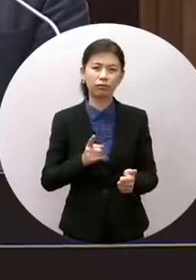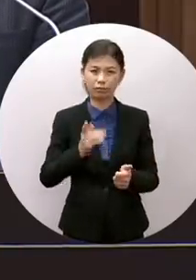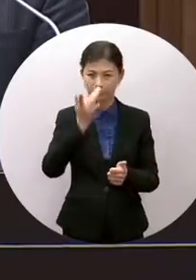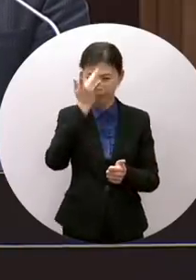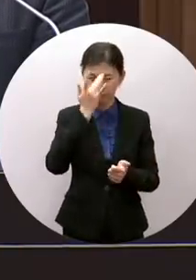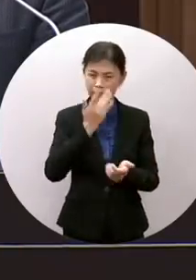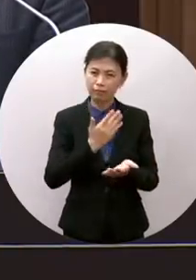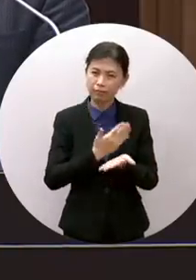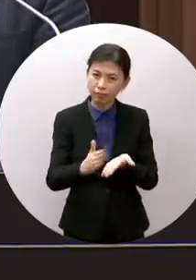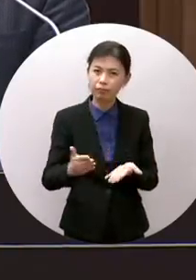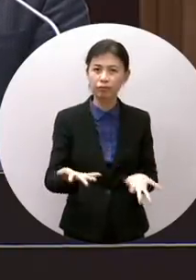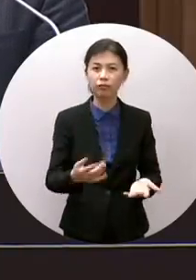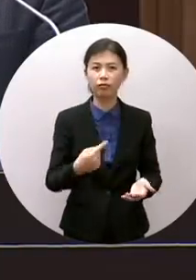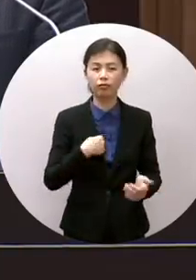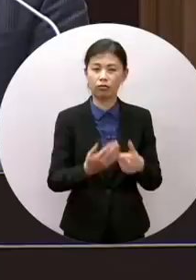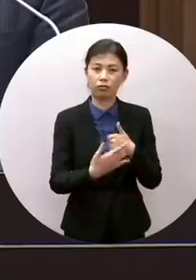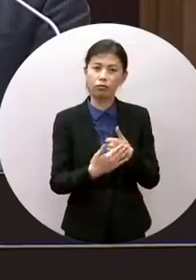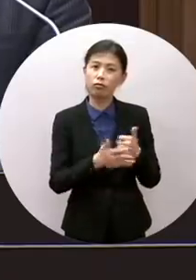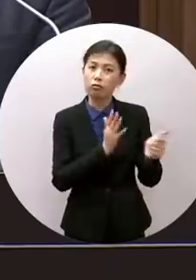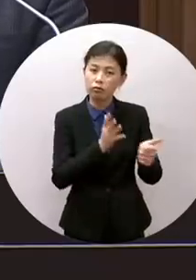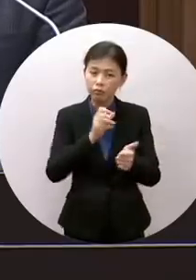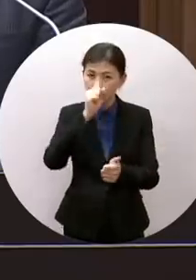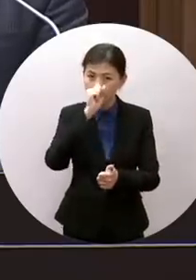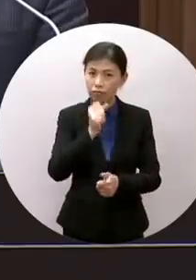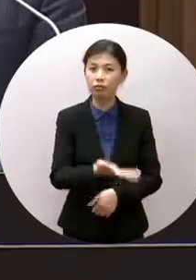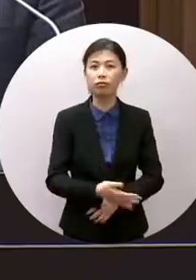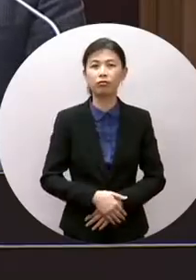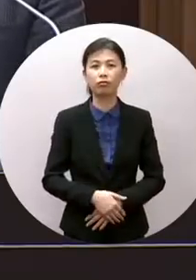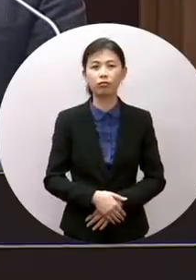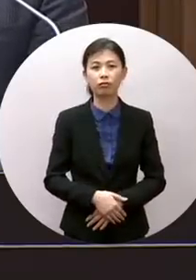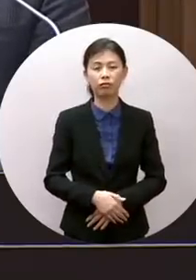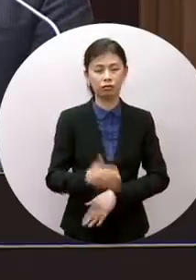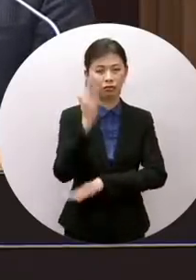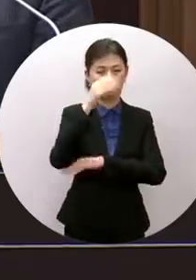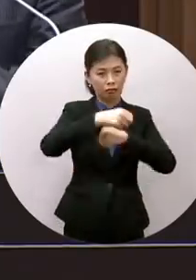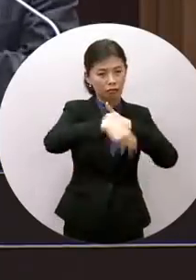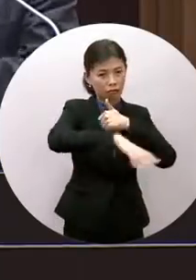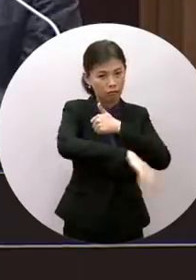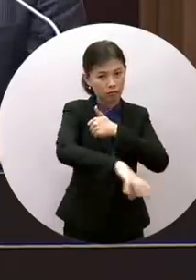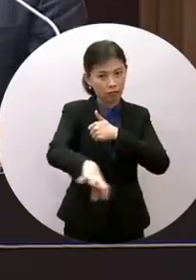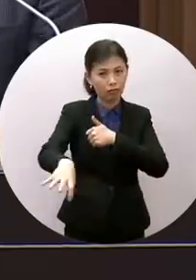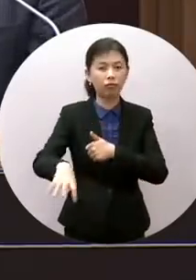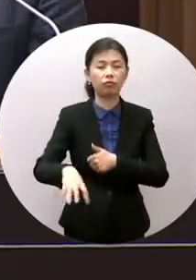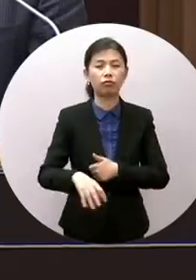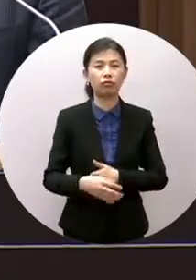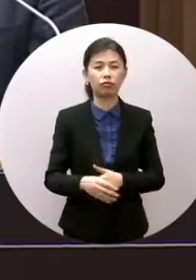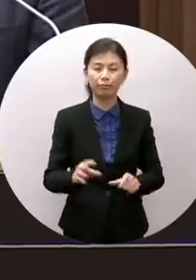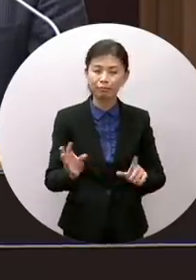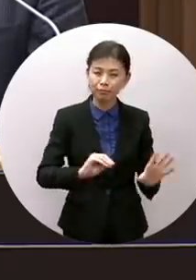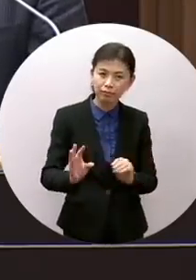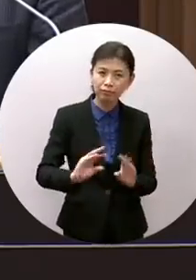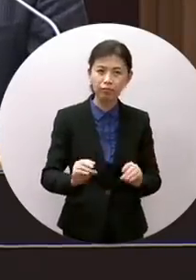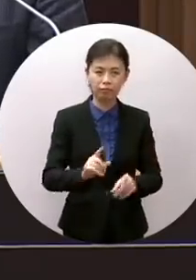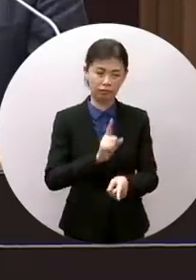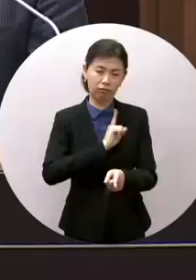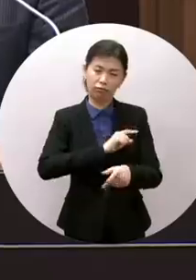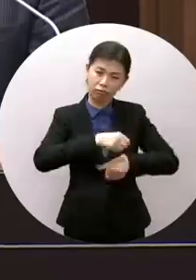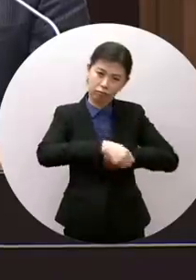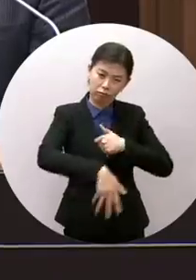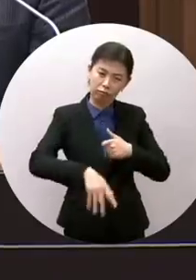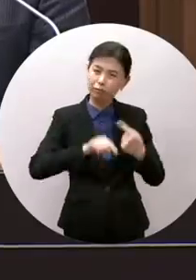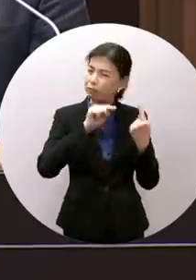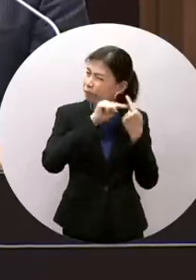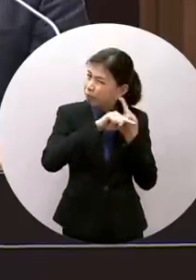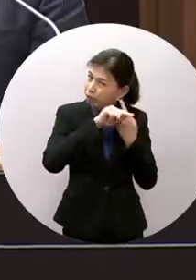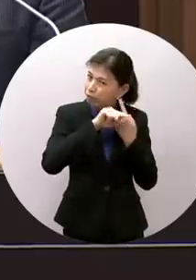你帮我再多了解一下好不好？我说多找几个相关的这个部会啊，这个你的部署啊，研